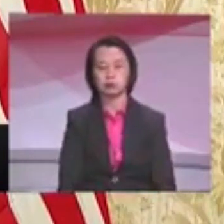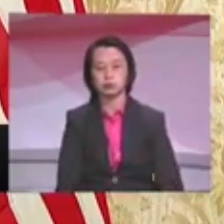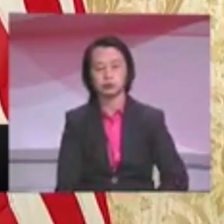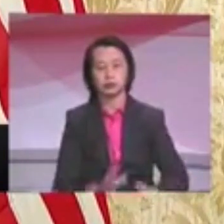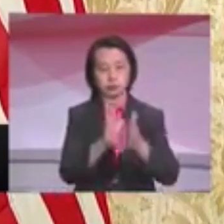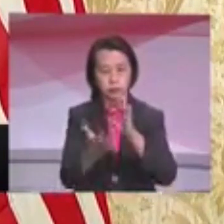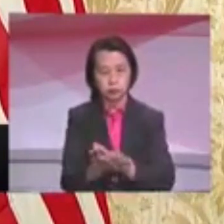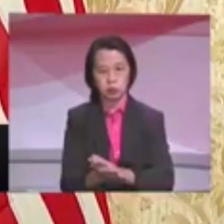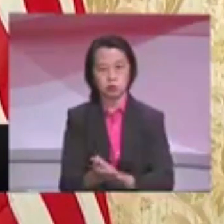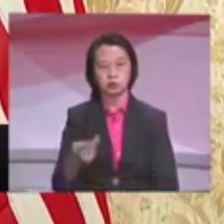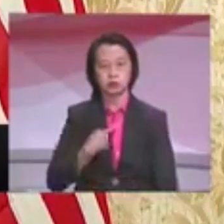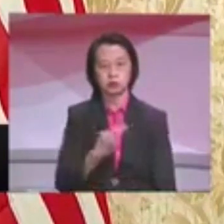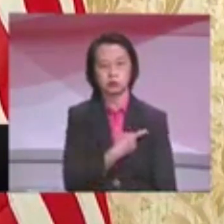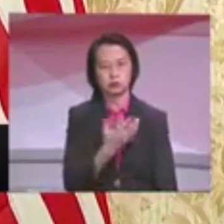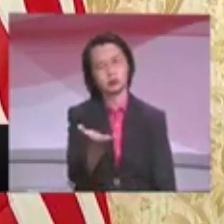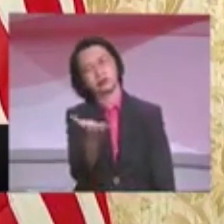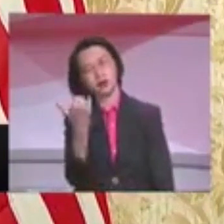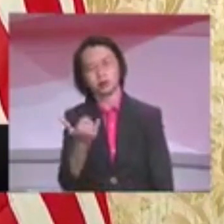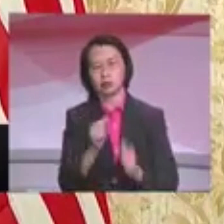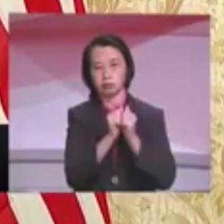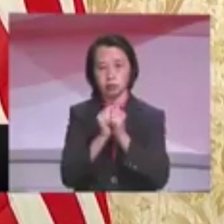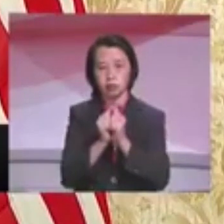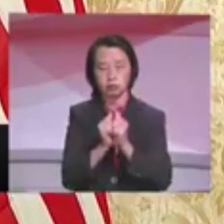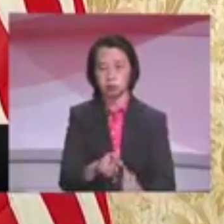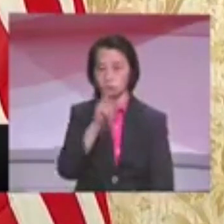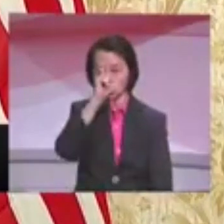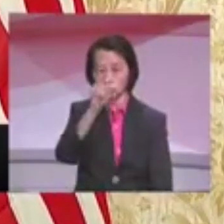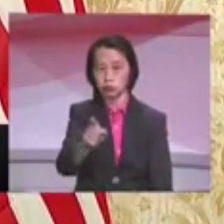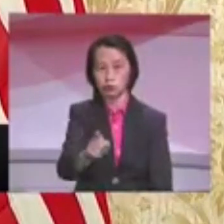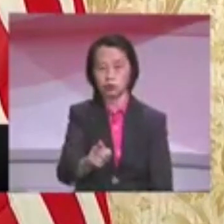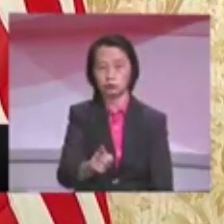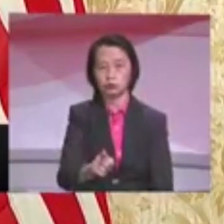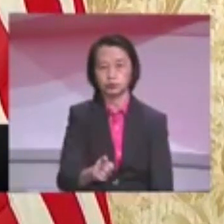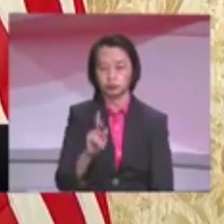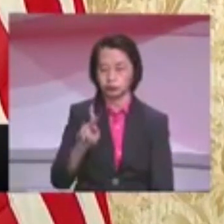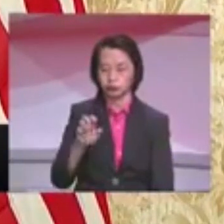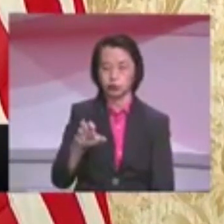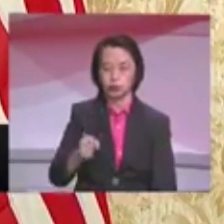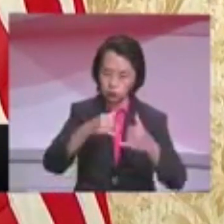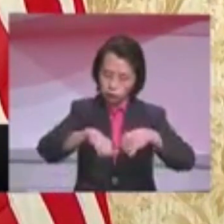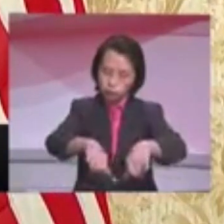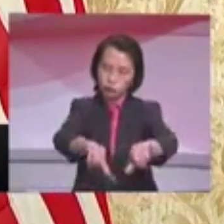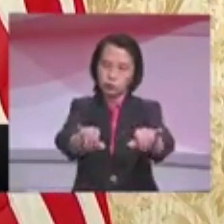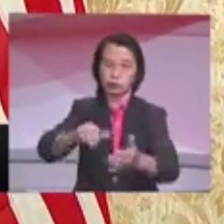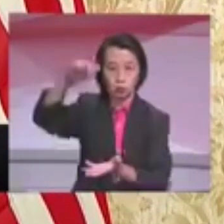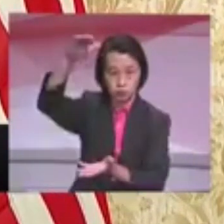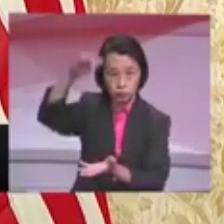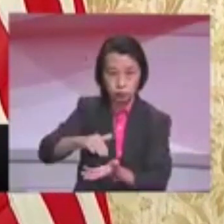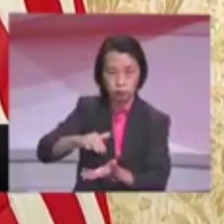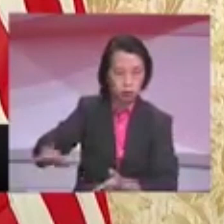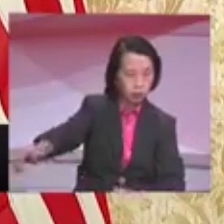Jadi kita, marilah kita sama-sama memastikan kes akan terus menurun dengan kita